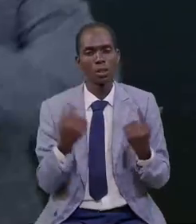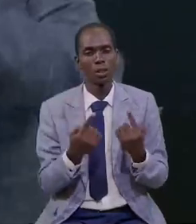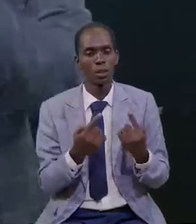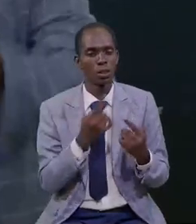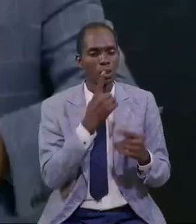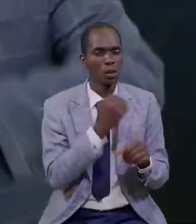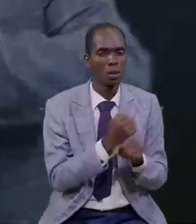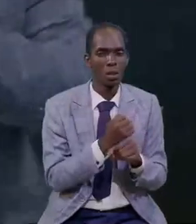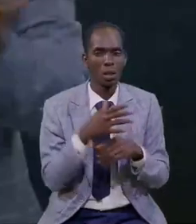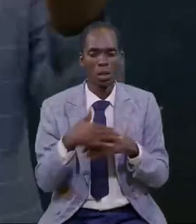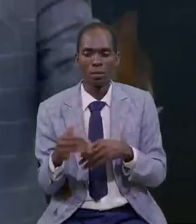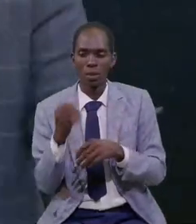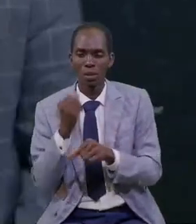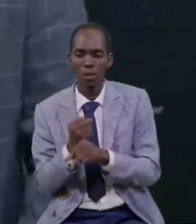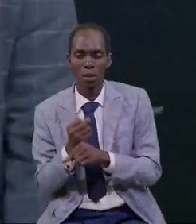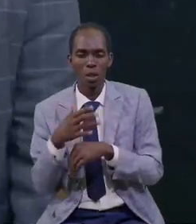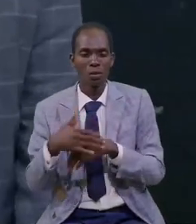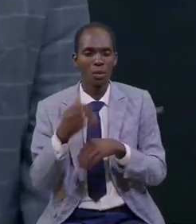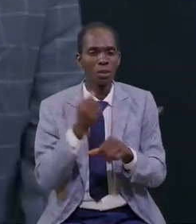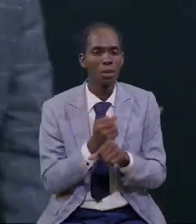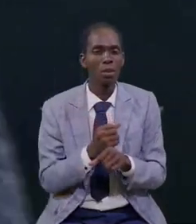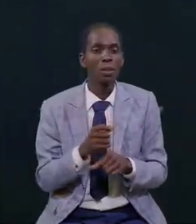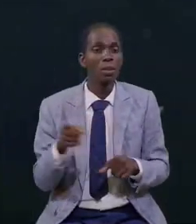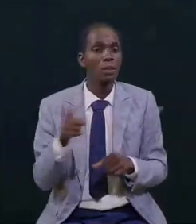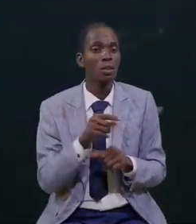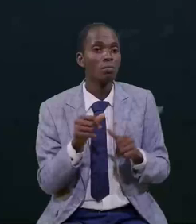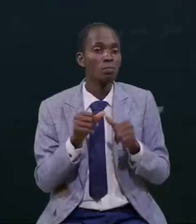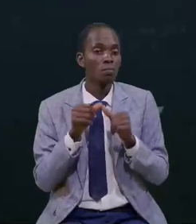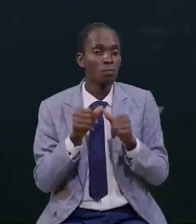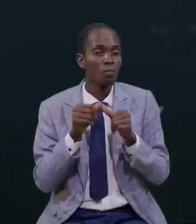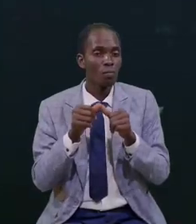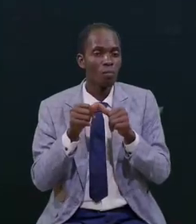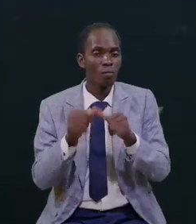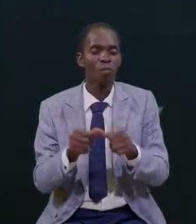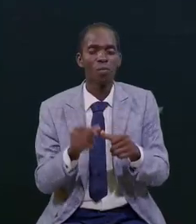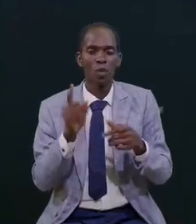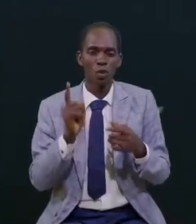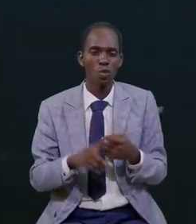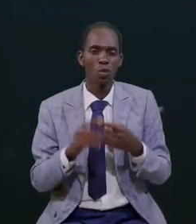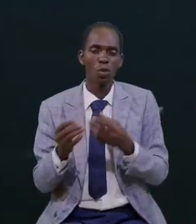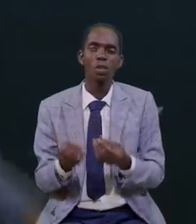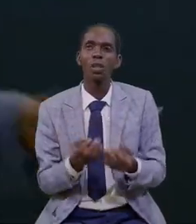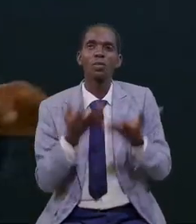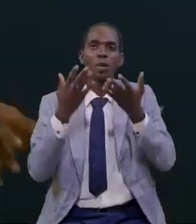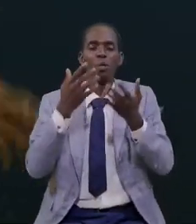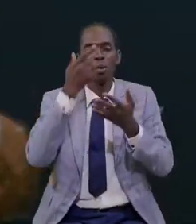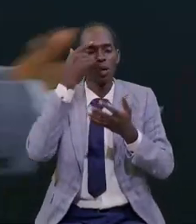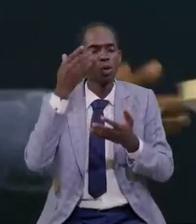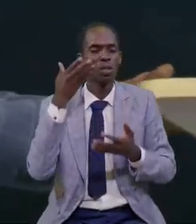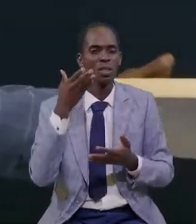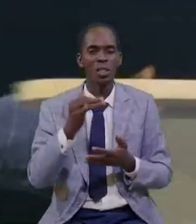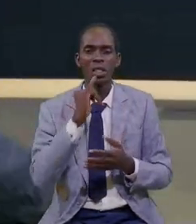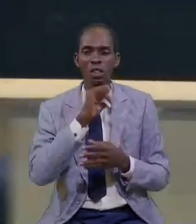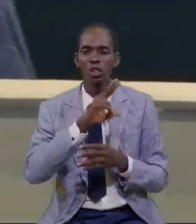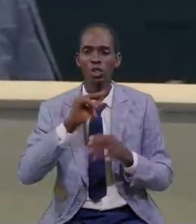après année ils avaient à continuer à faire les sacrifices parce que aucune puissance pour délivrer